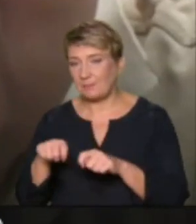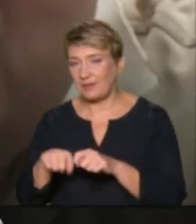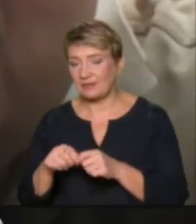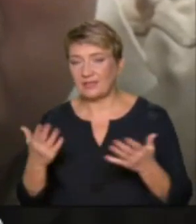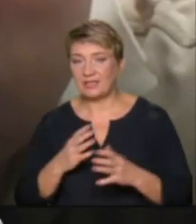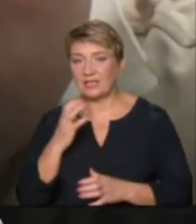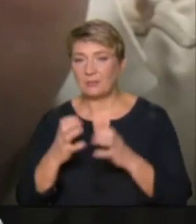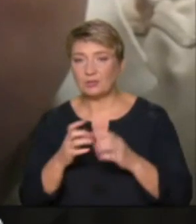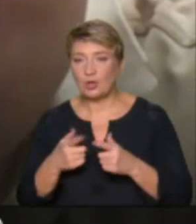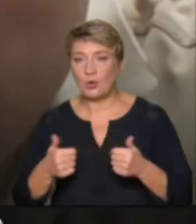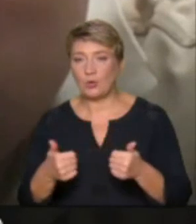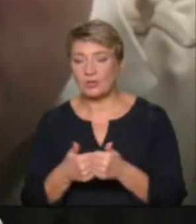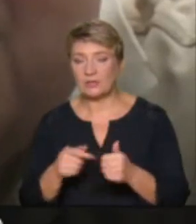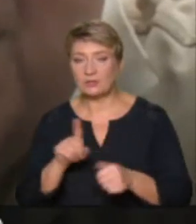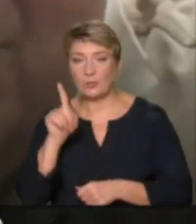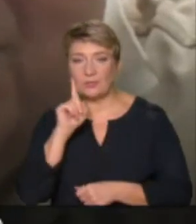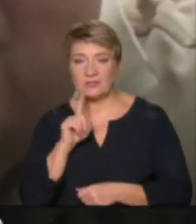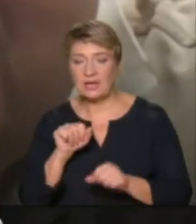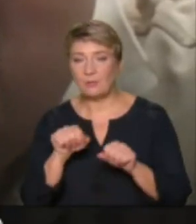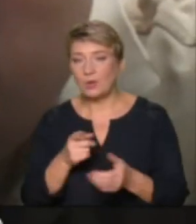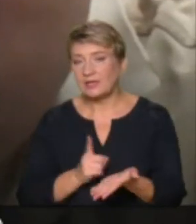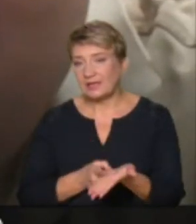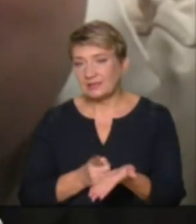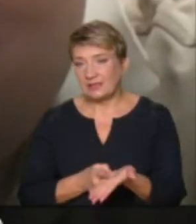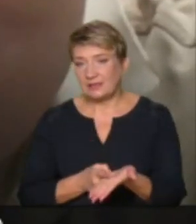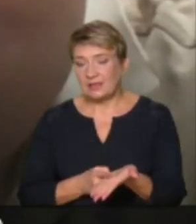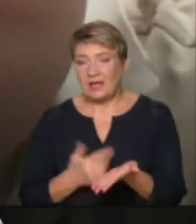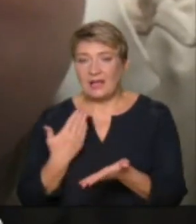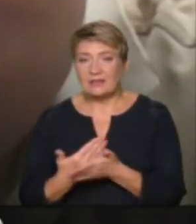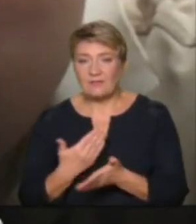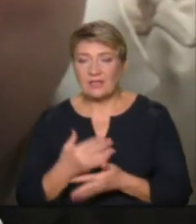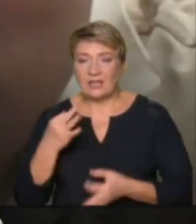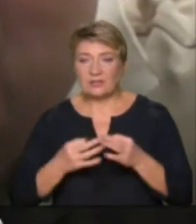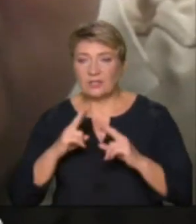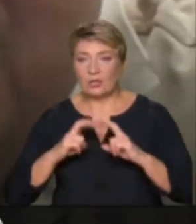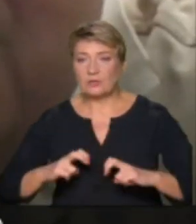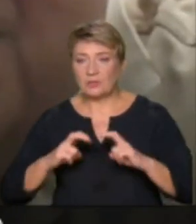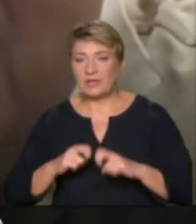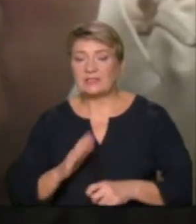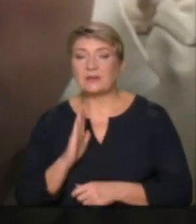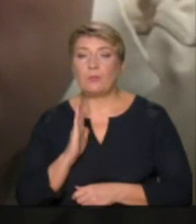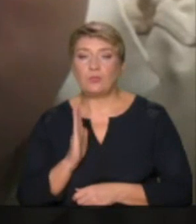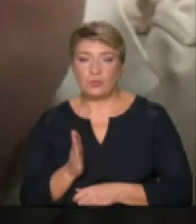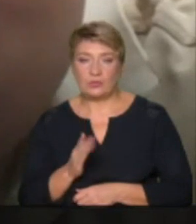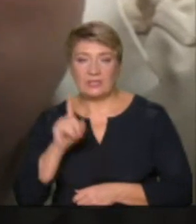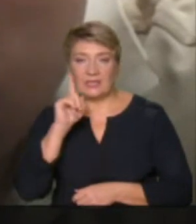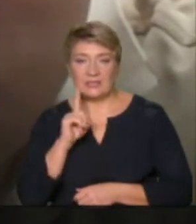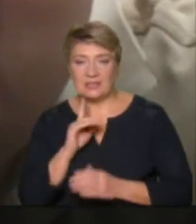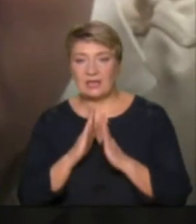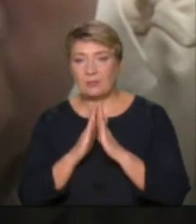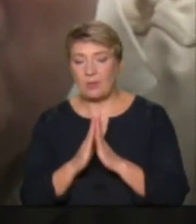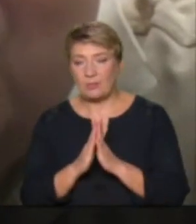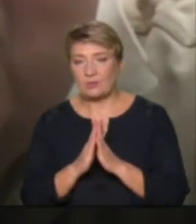международные органы для того, чтобы Израиль потом мог доказать. Ведь наверняка судебные разбирательства будут. И Израиль попросит дать отчет